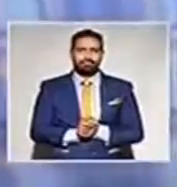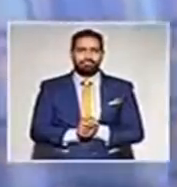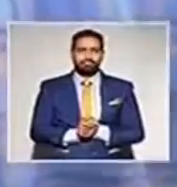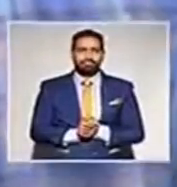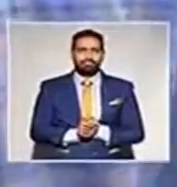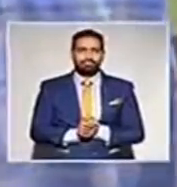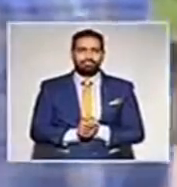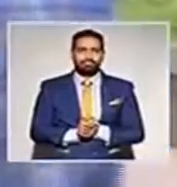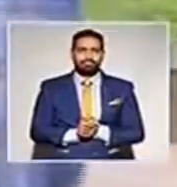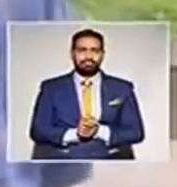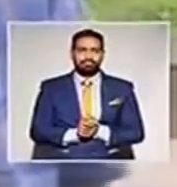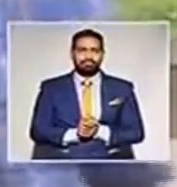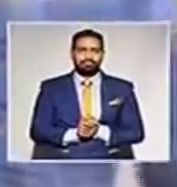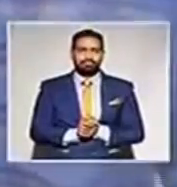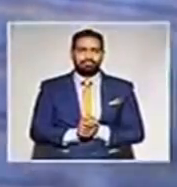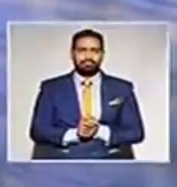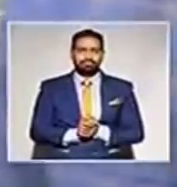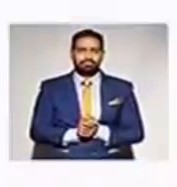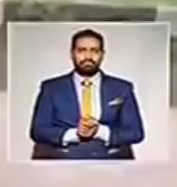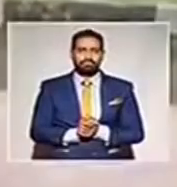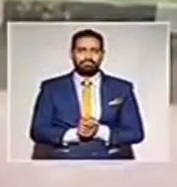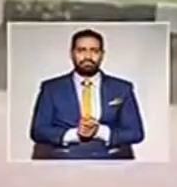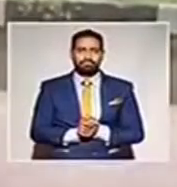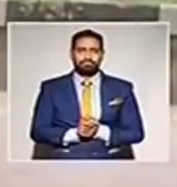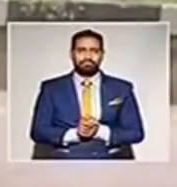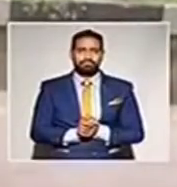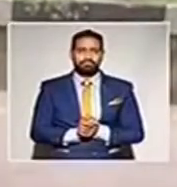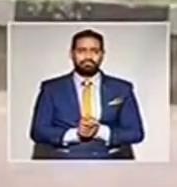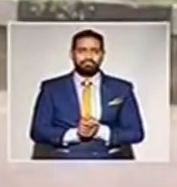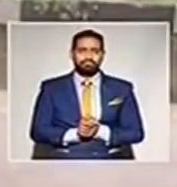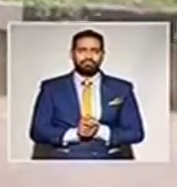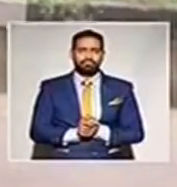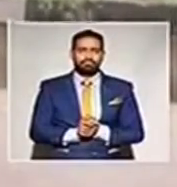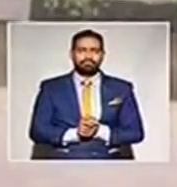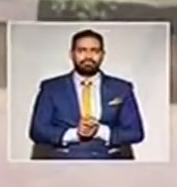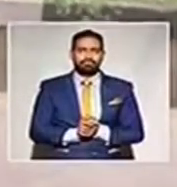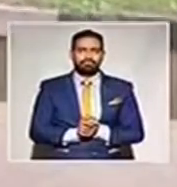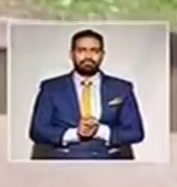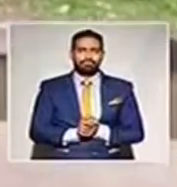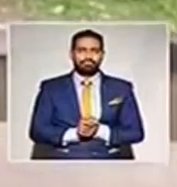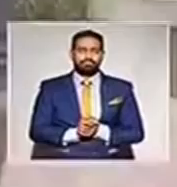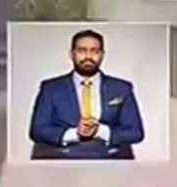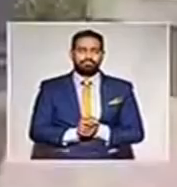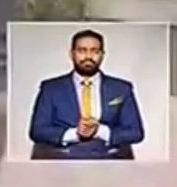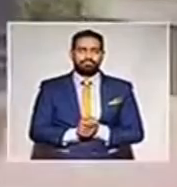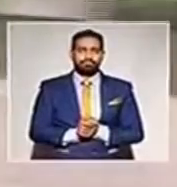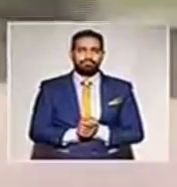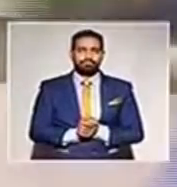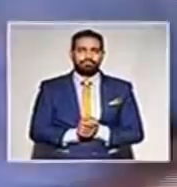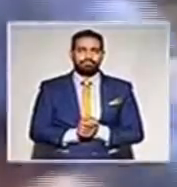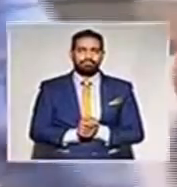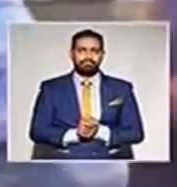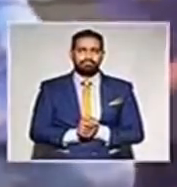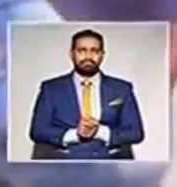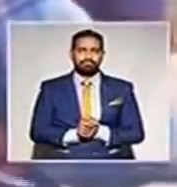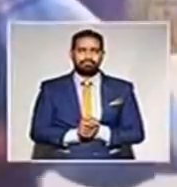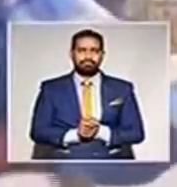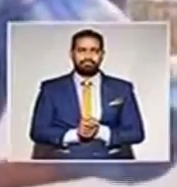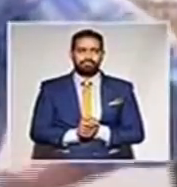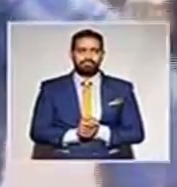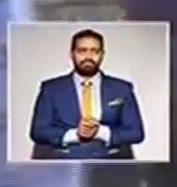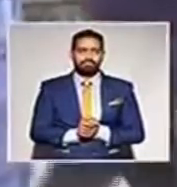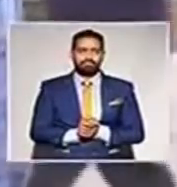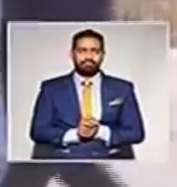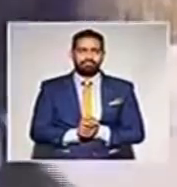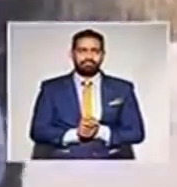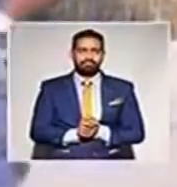පුරවැසියන්ට මේ වගේ බාධක දානවා නම් පුරවැසියෝ ඉල්ලන්නේ මේ වෙලාවේ ඒගොල්ලන්ගේ අයිතිය අපේ රට අපි ඉල්ලන්නේ. ඇත්තටම ගහන්න පුළුවන් අපි මෙතන කලබලයක් කරොත්